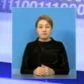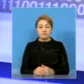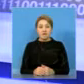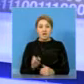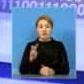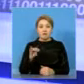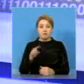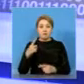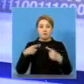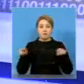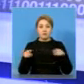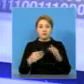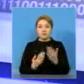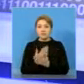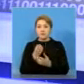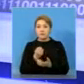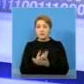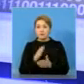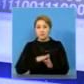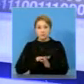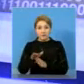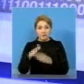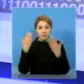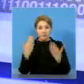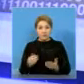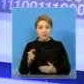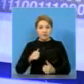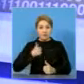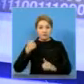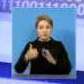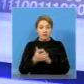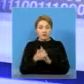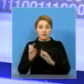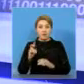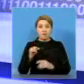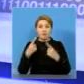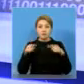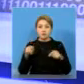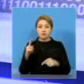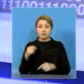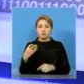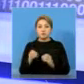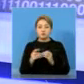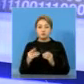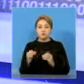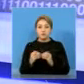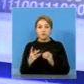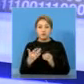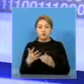Әлия Молдағұлова музейі жаңа құнды деректермен толықты. Бүгін Боевое братство қоғамдық қоры мұражайға 101-ші, 312-ші